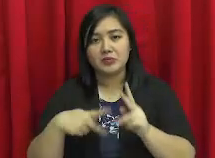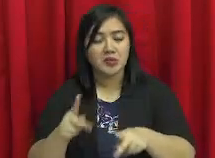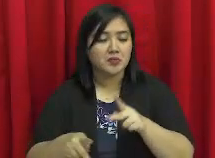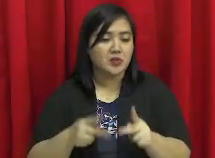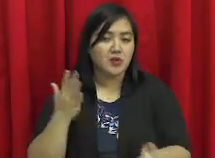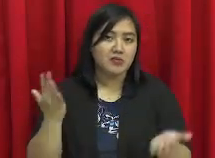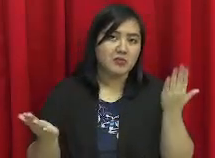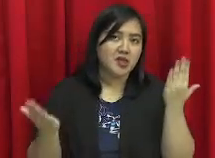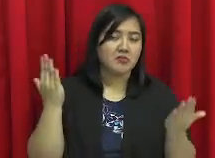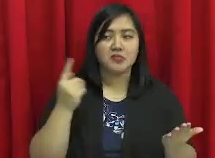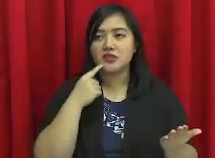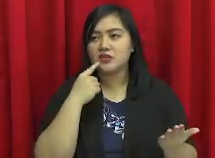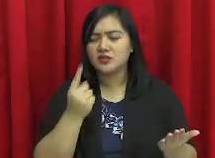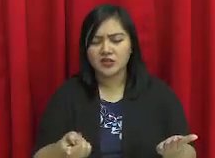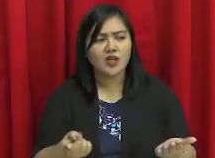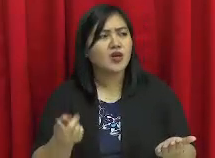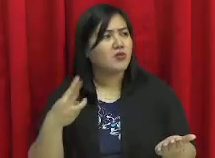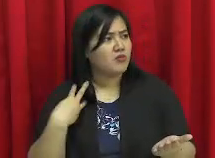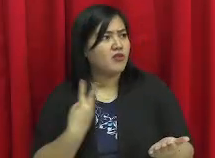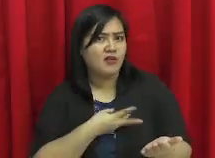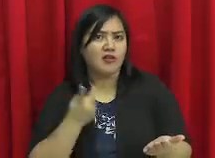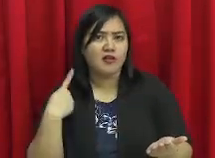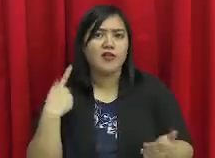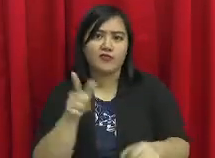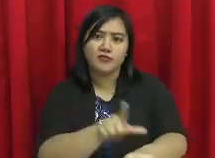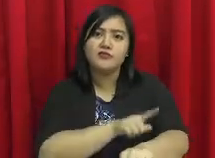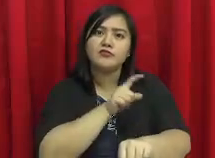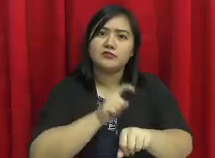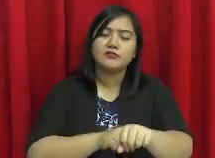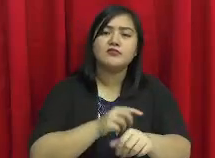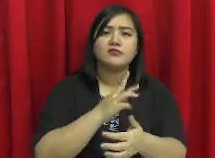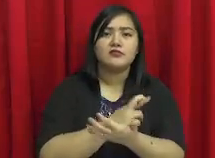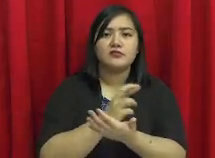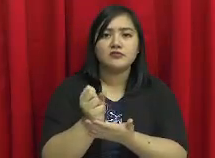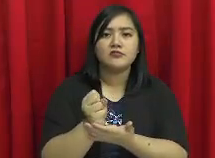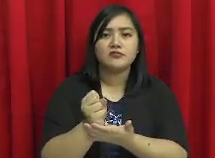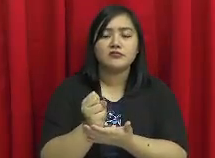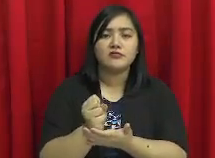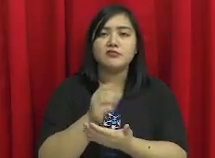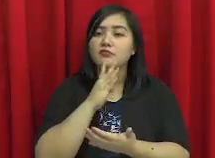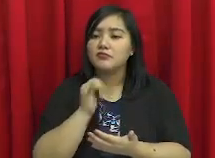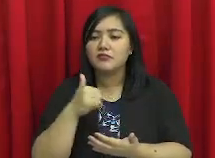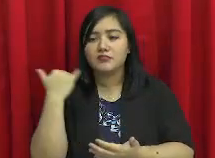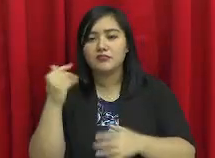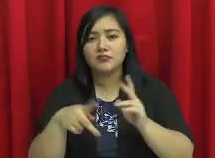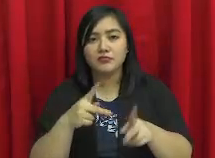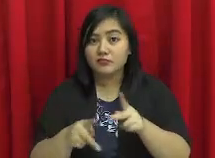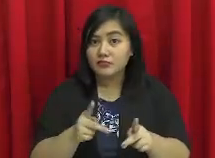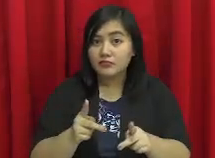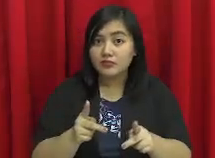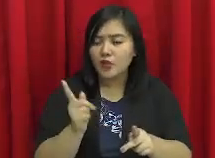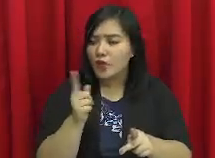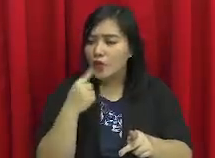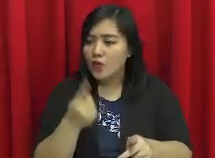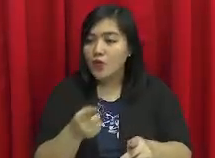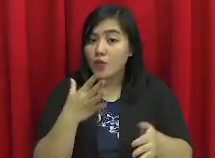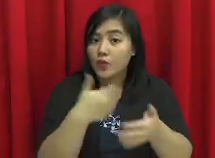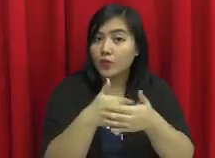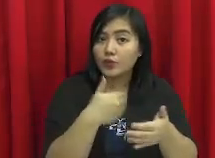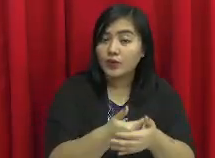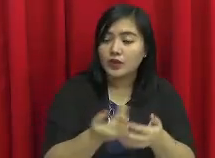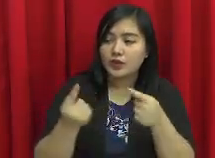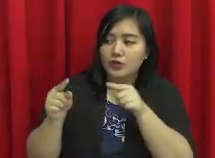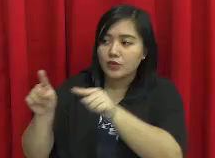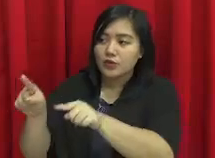just to remind every one of us. Right. You see? Sino po yung lumapit kay Eve? Serpent. One of the